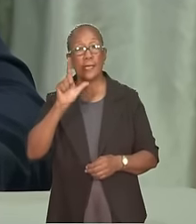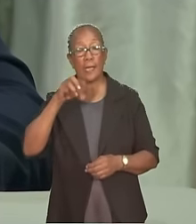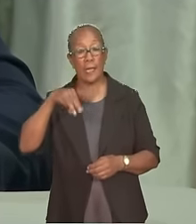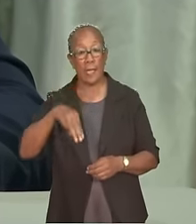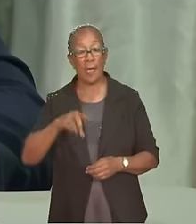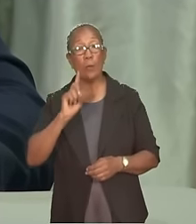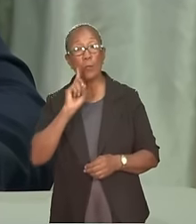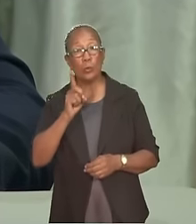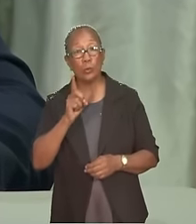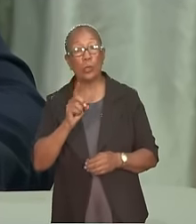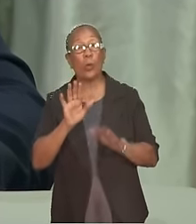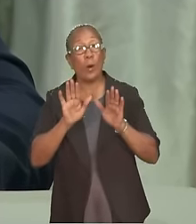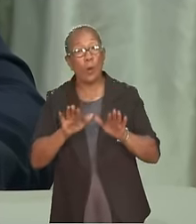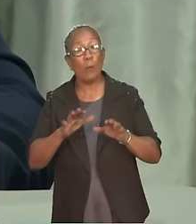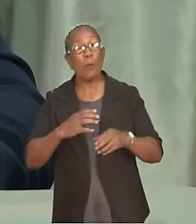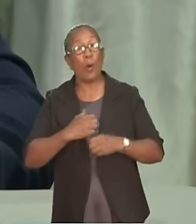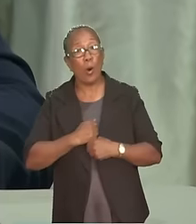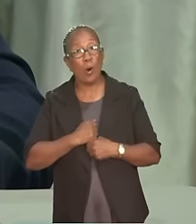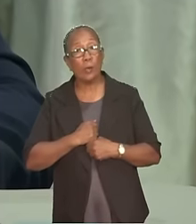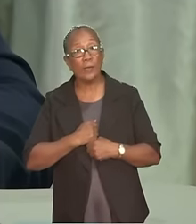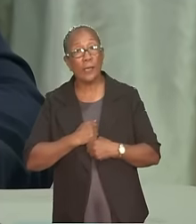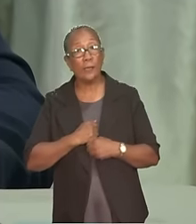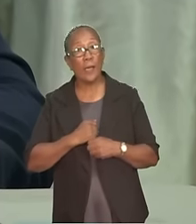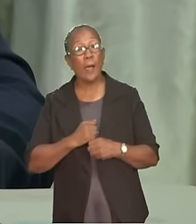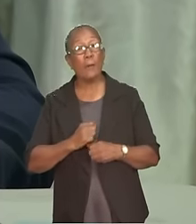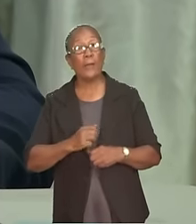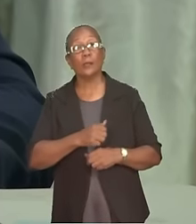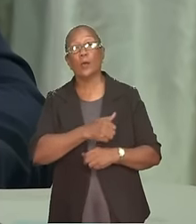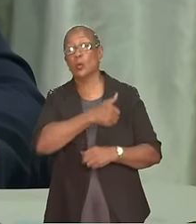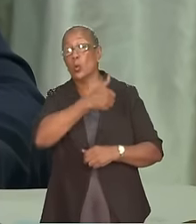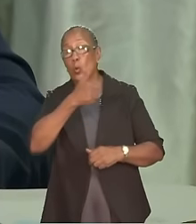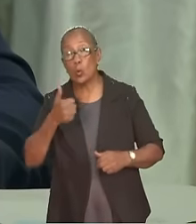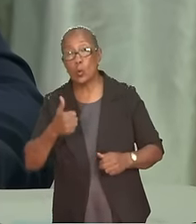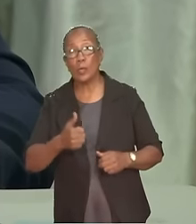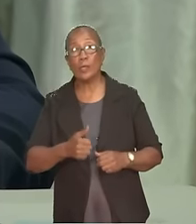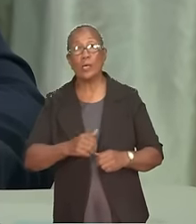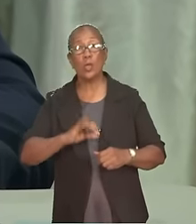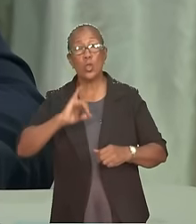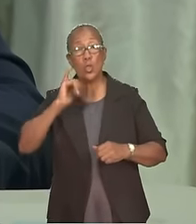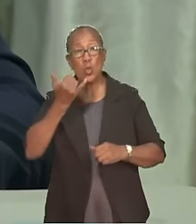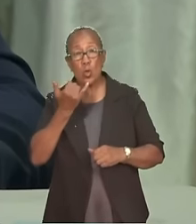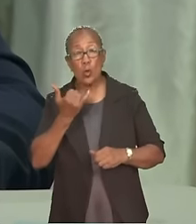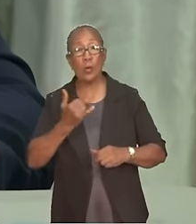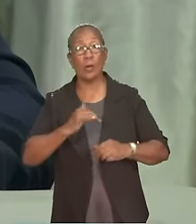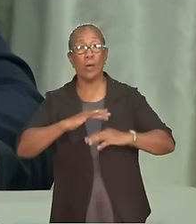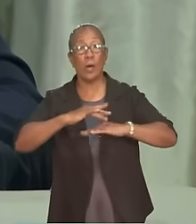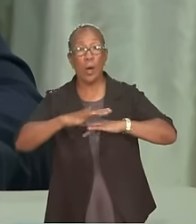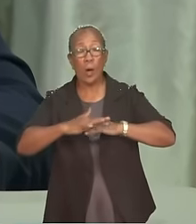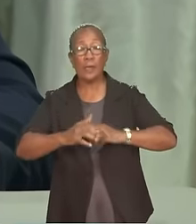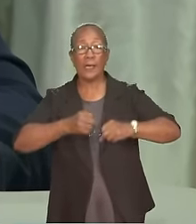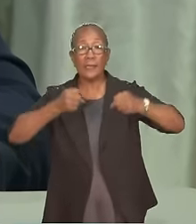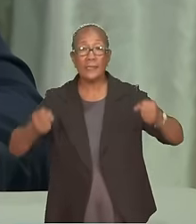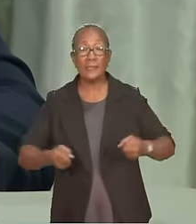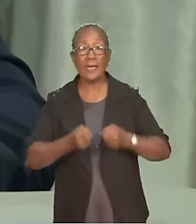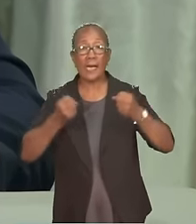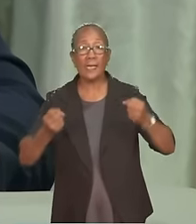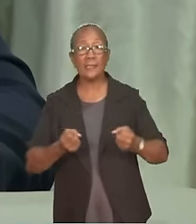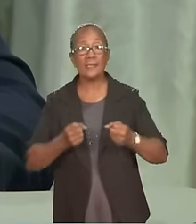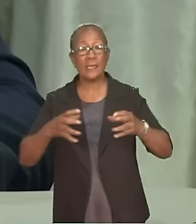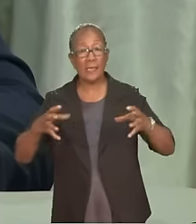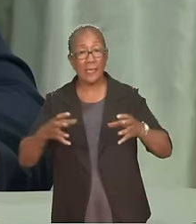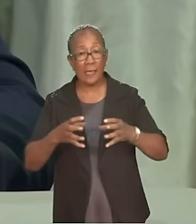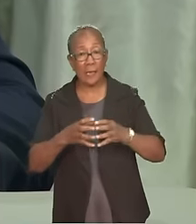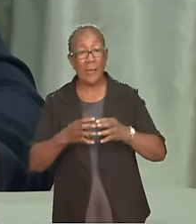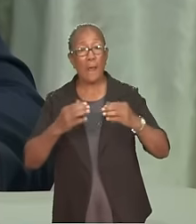wel met een drastische reorganisatie, drastische hervorming, afvloeien